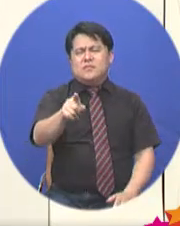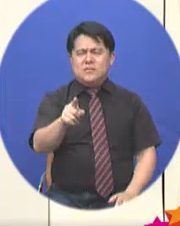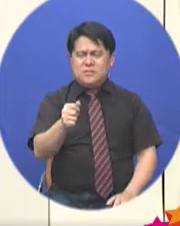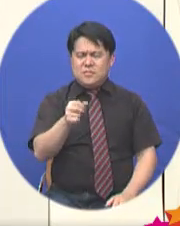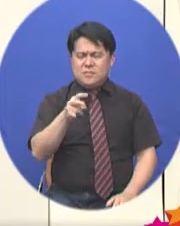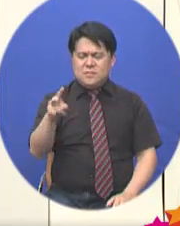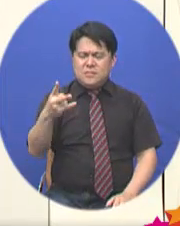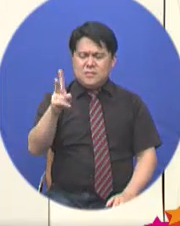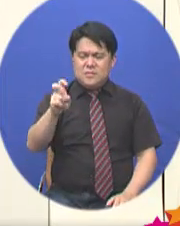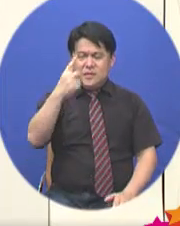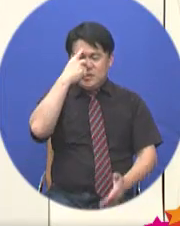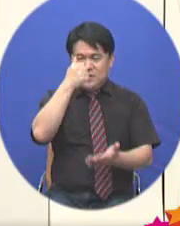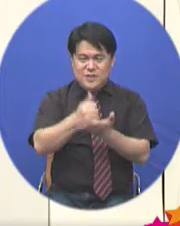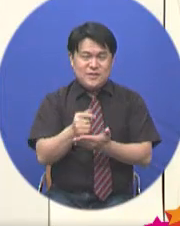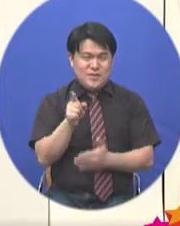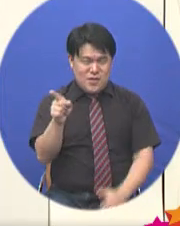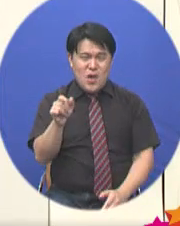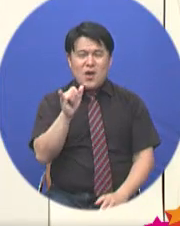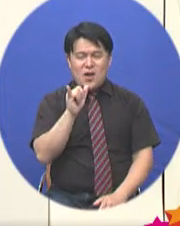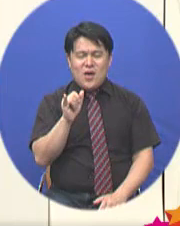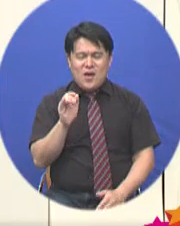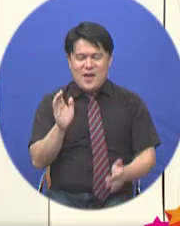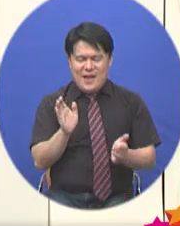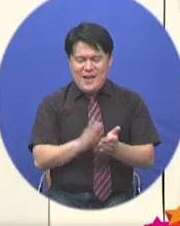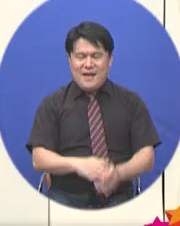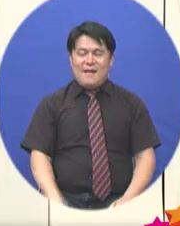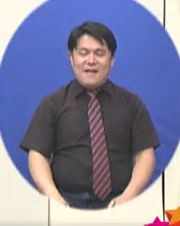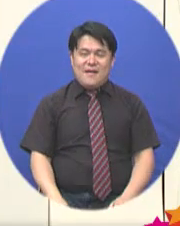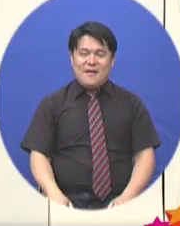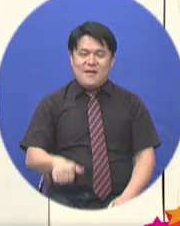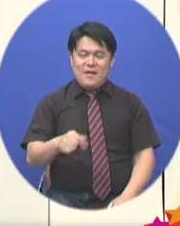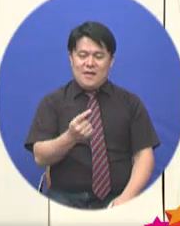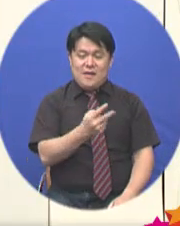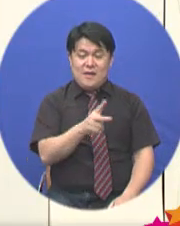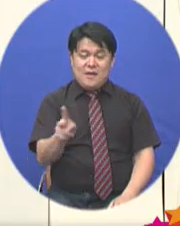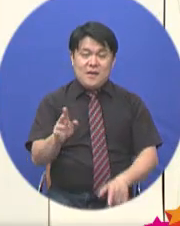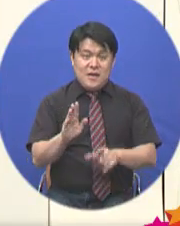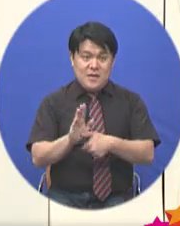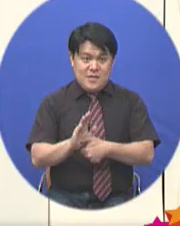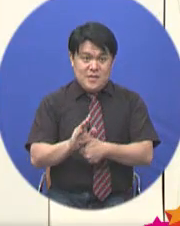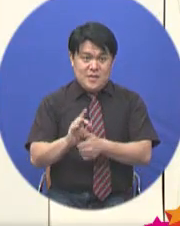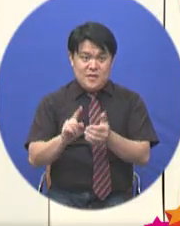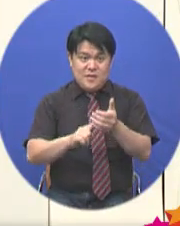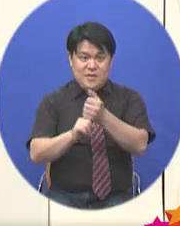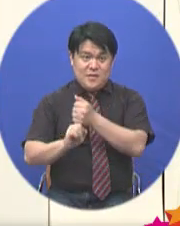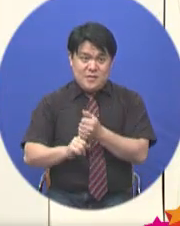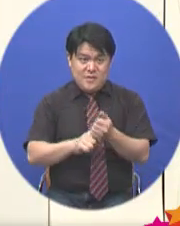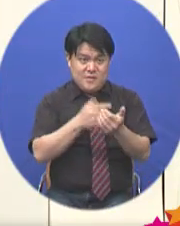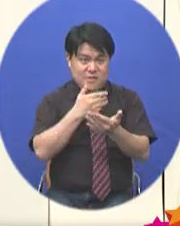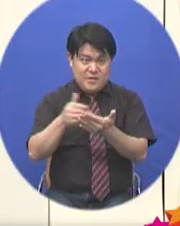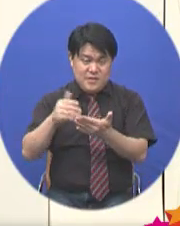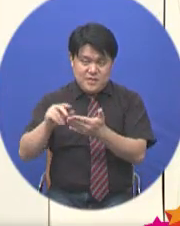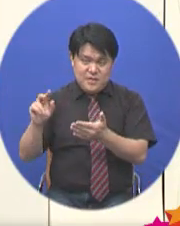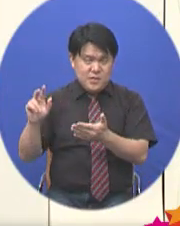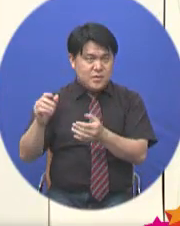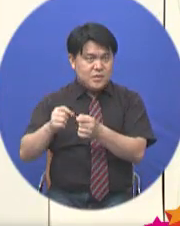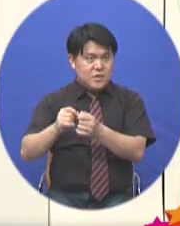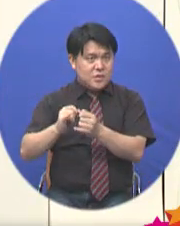딱 생각나더라고요. 생각나더라고요. 고려 시대 때 불화 700년 불화를